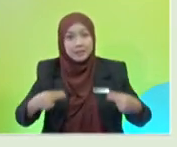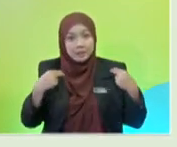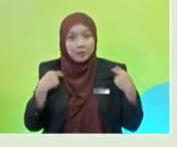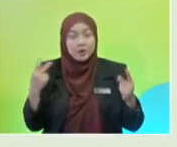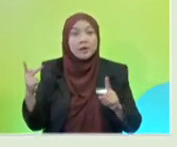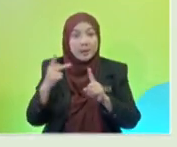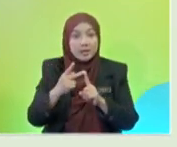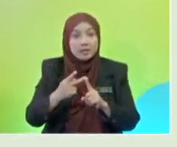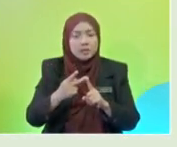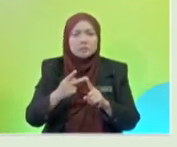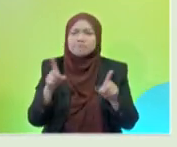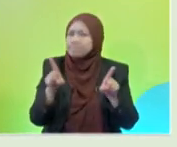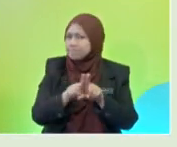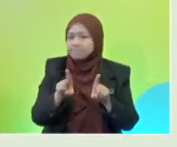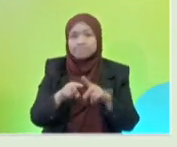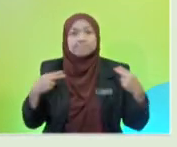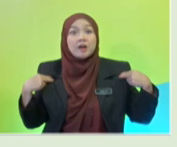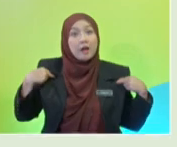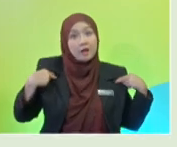dan tumbuh-tumbuhan